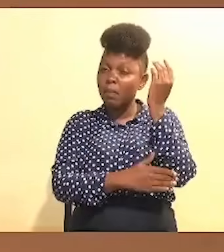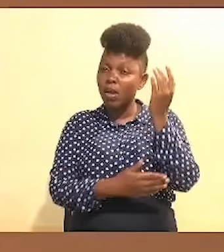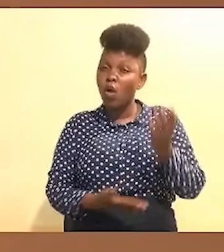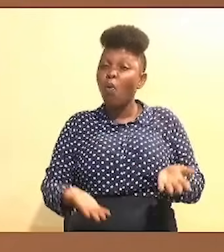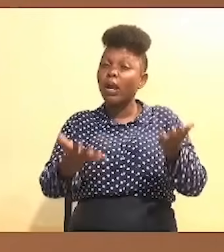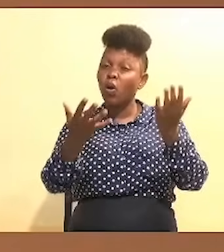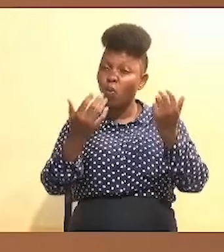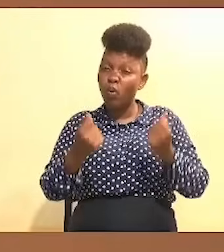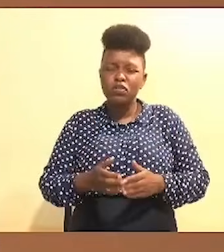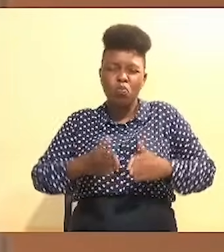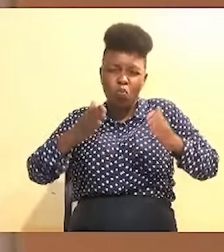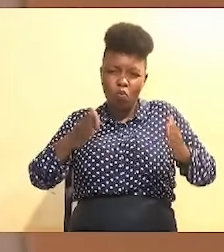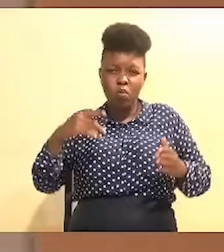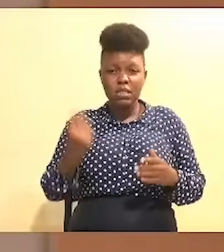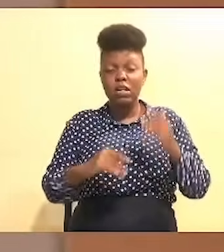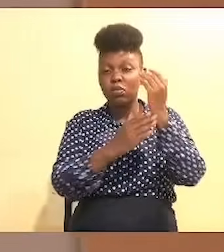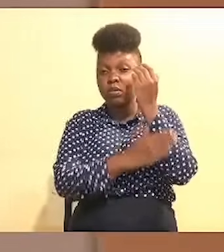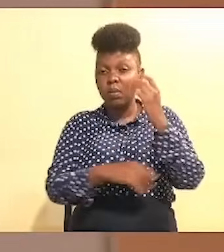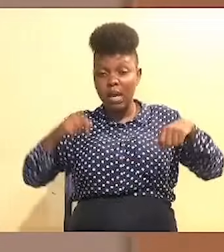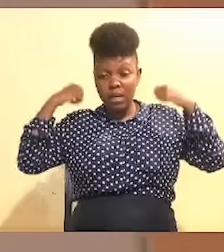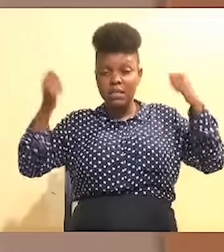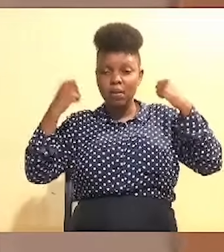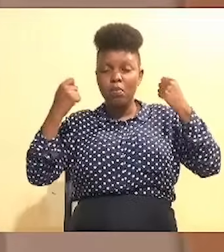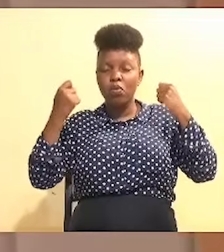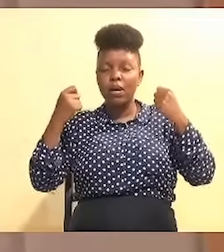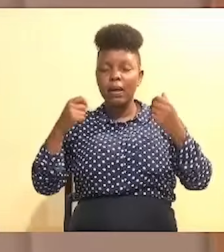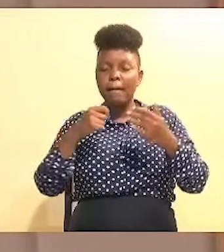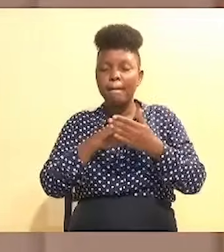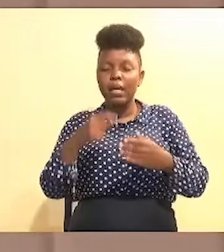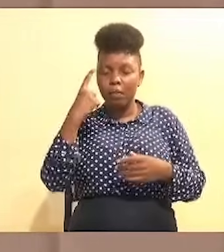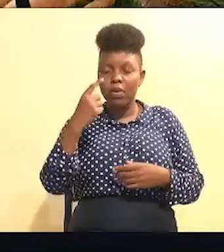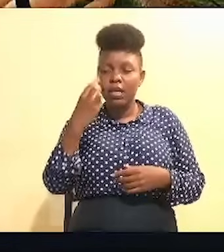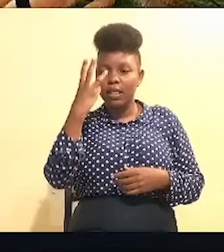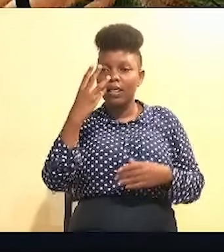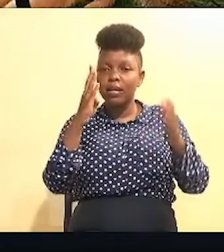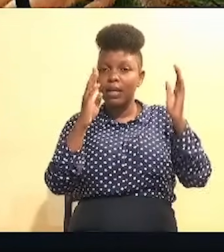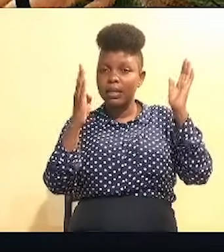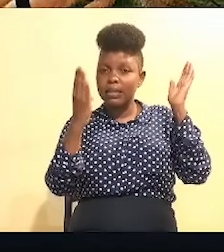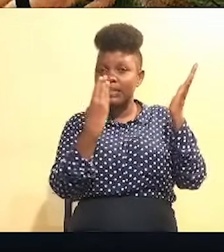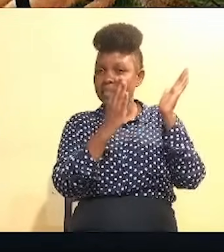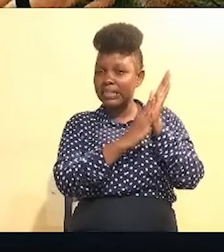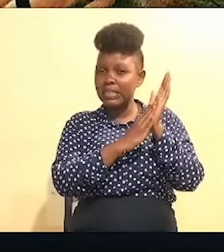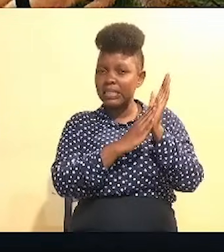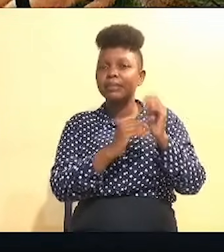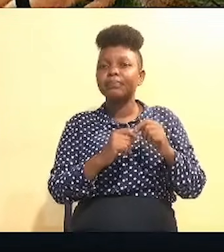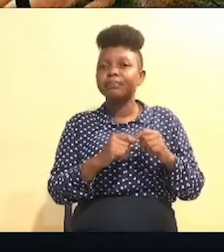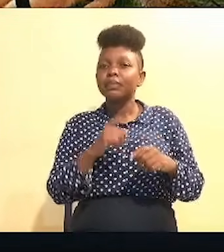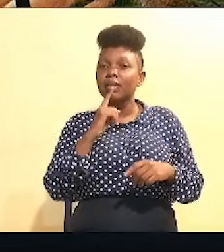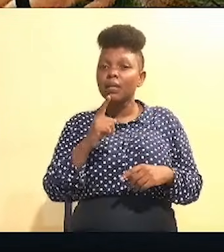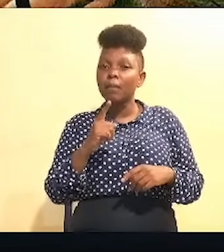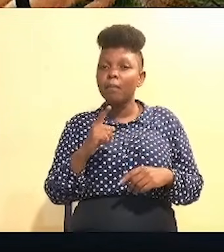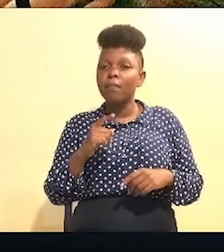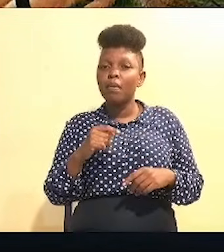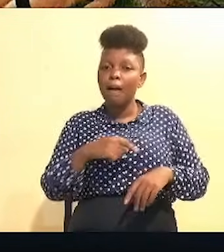wa kusamehe. Zaburi 139 fungu la 15 na 16. Mifupa yangu haikufichwa